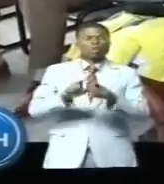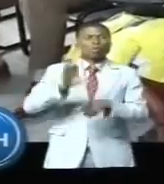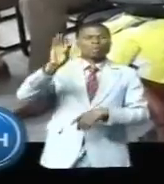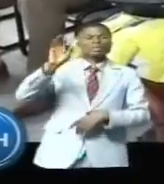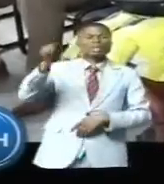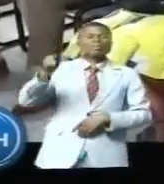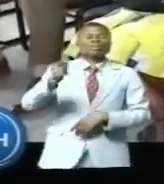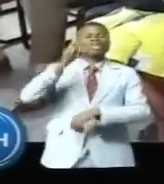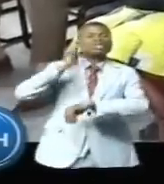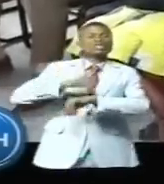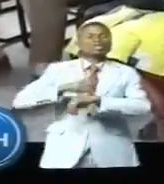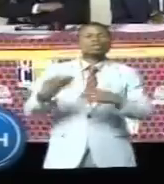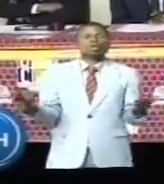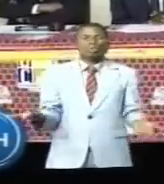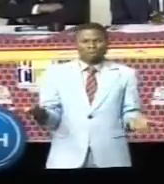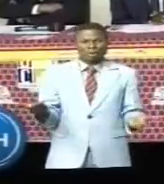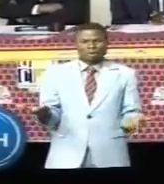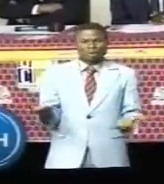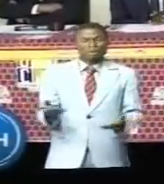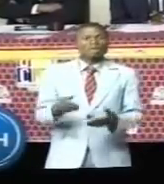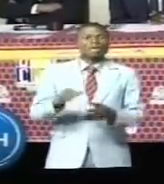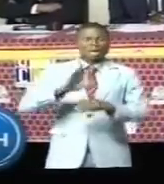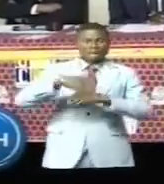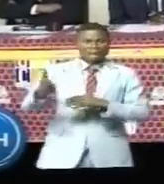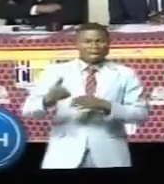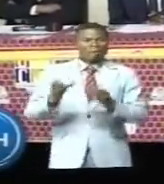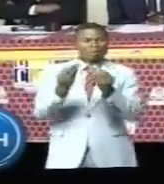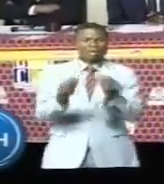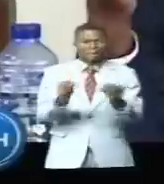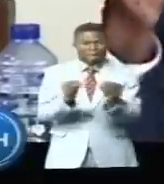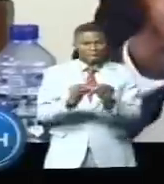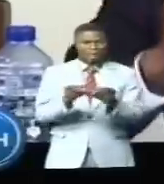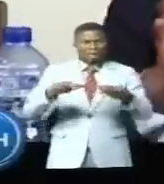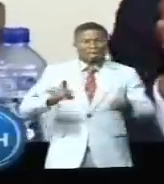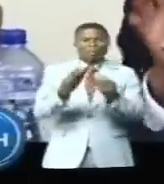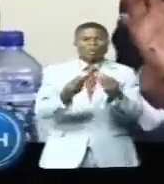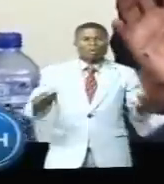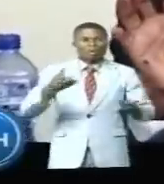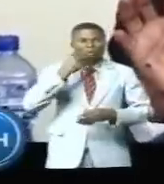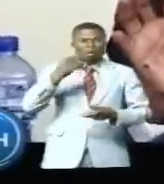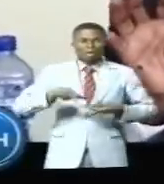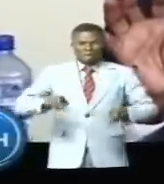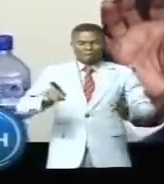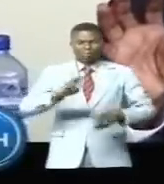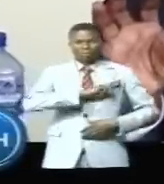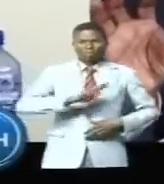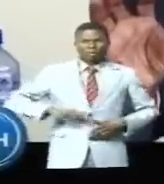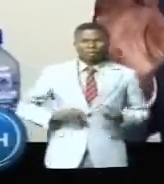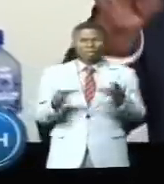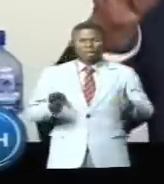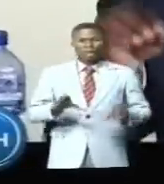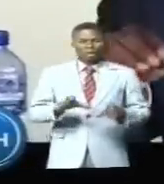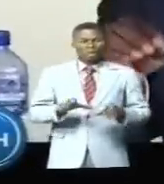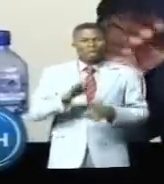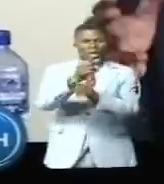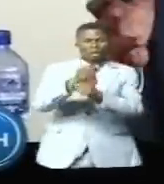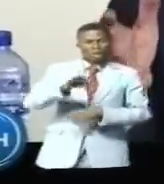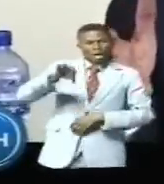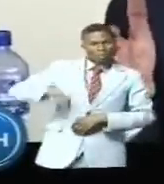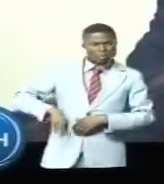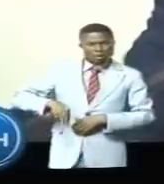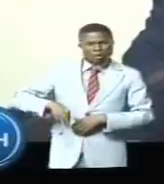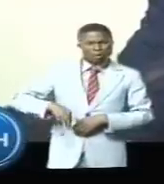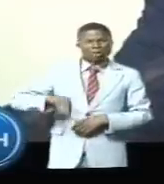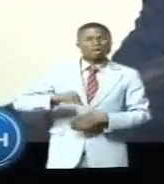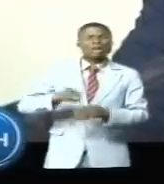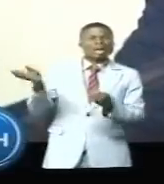ce colloque scientifique sortiront les différentes résolutions pouvant permettre à la République démocratique du Congo de profiter d'un autre crime